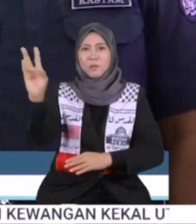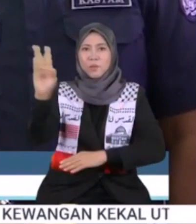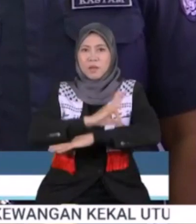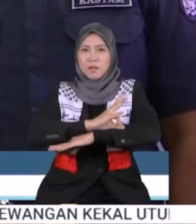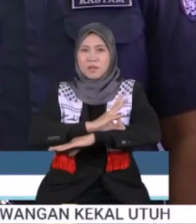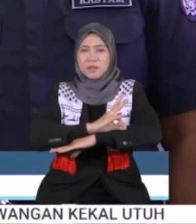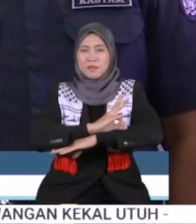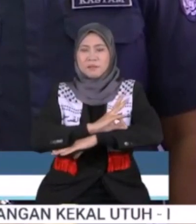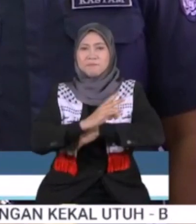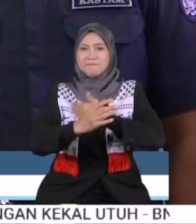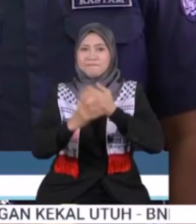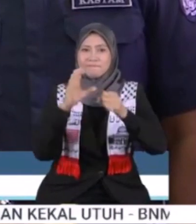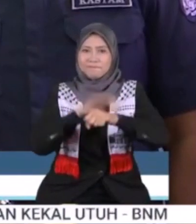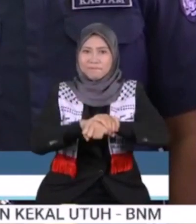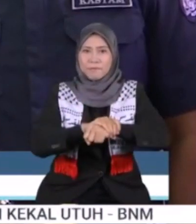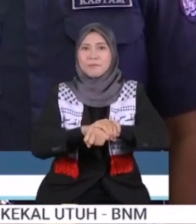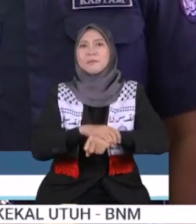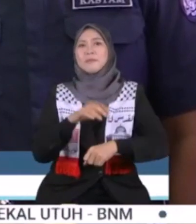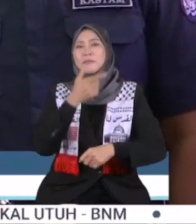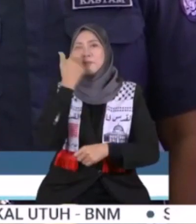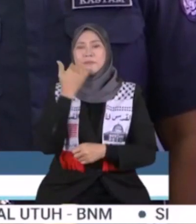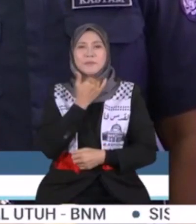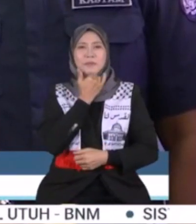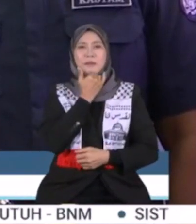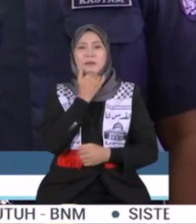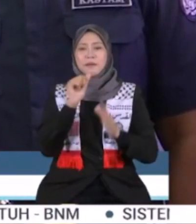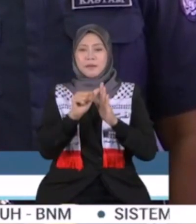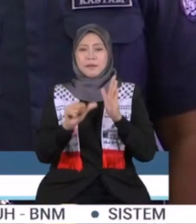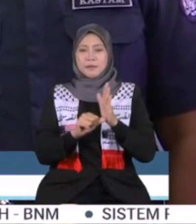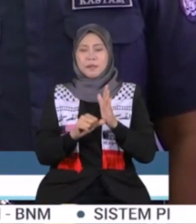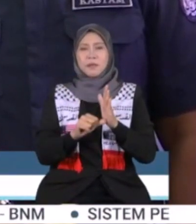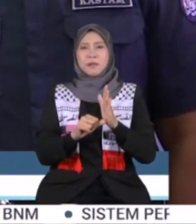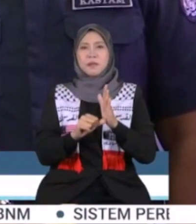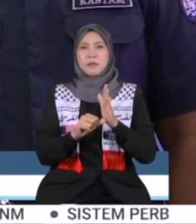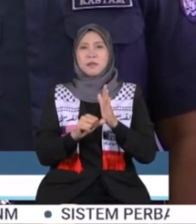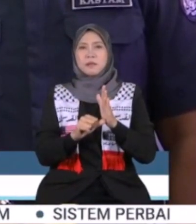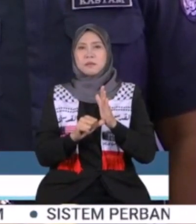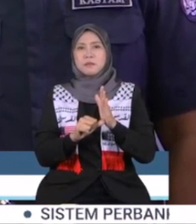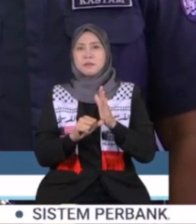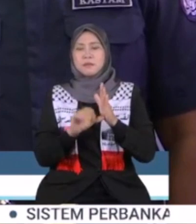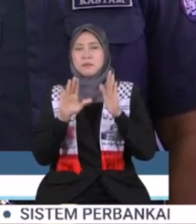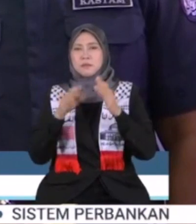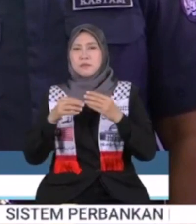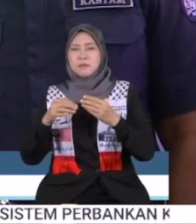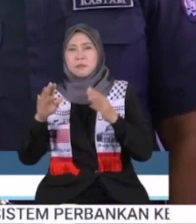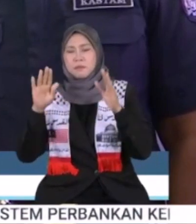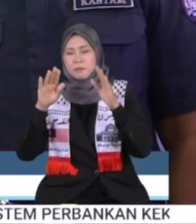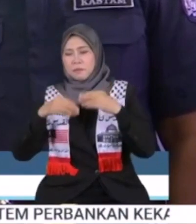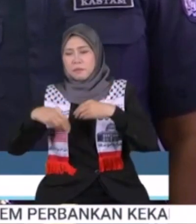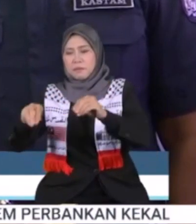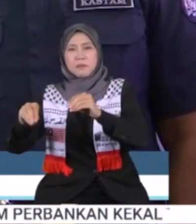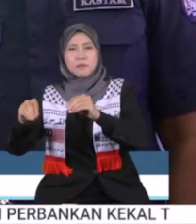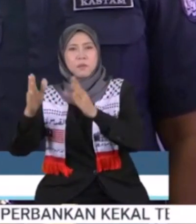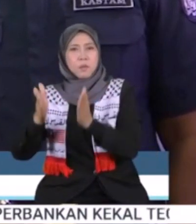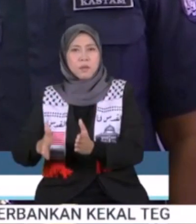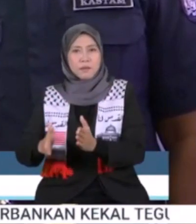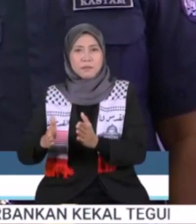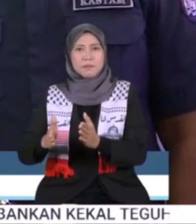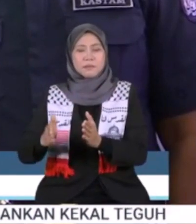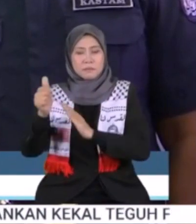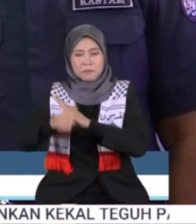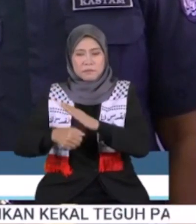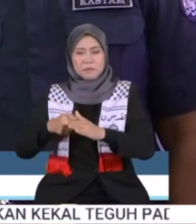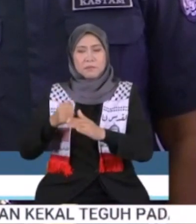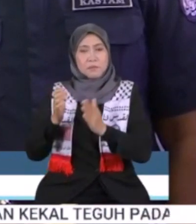7 hari. Disyaki melakukan kesalahan di bawah Akta Anti Pemerdagangan Orang dan Anti Penyeludupan Migran